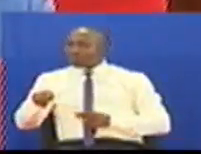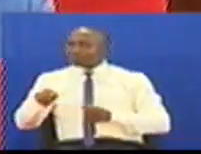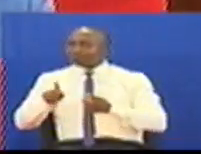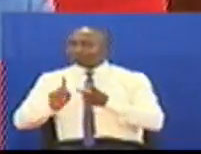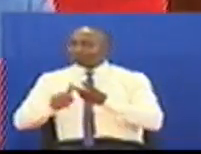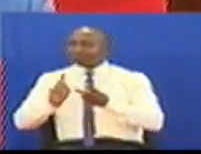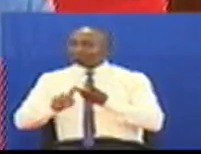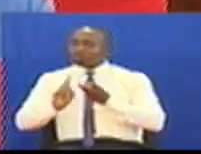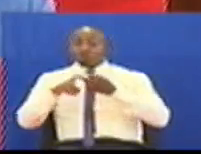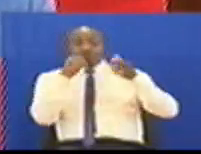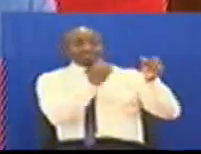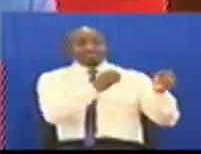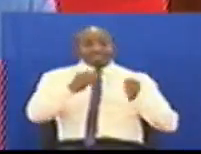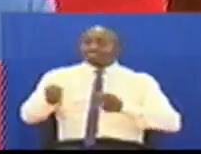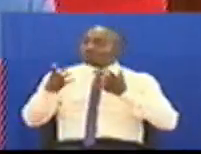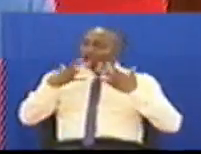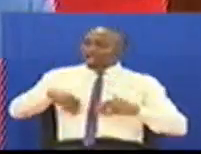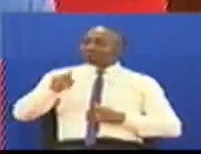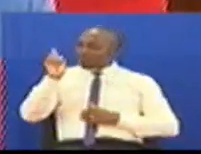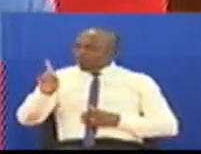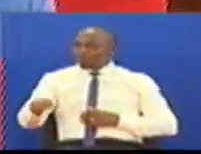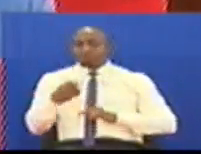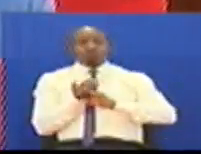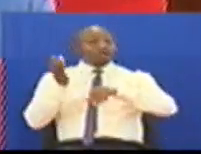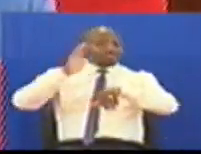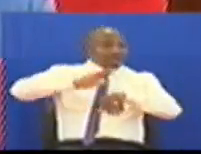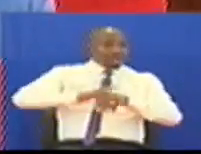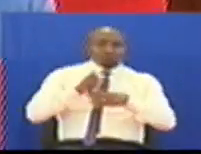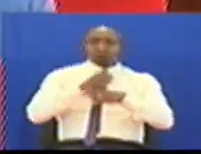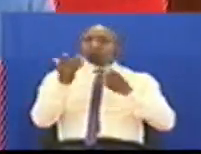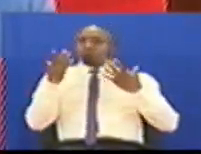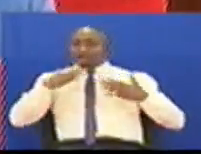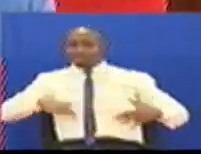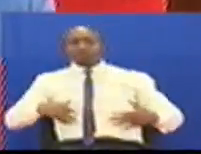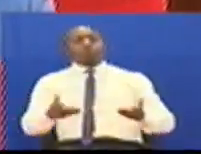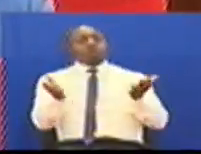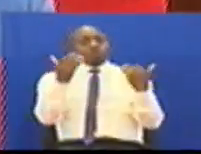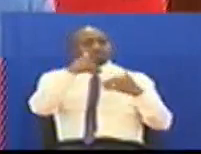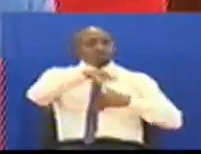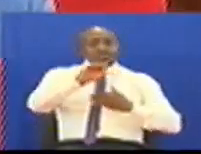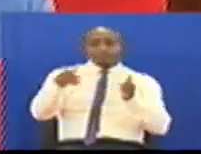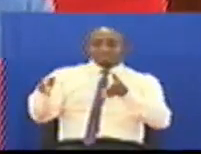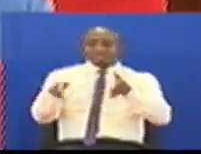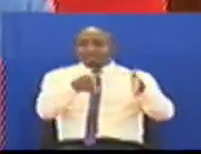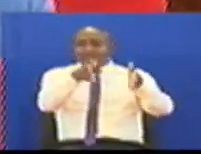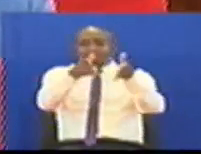tuna watendaji wa afya ambao tayari wana utaalamu wa afya ambao wanaweza kwenda mitaani waweze kuwaelekeza watu